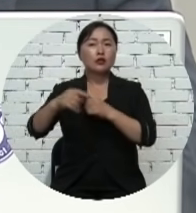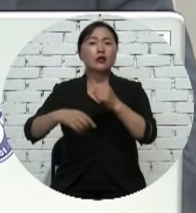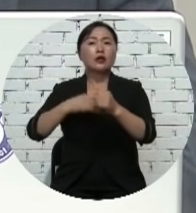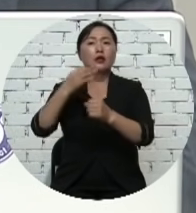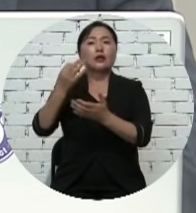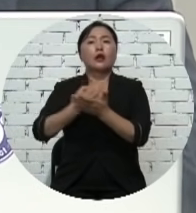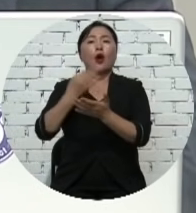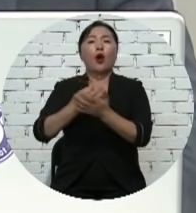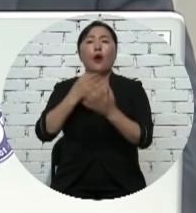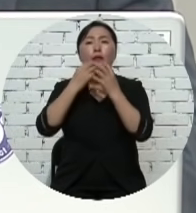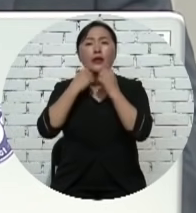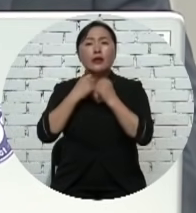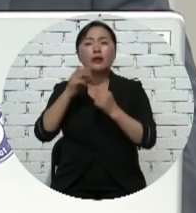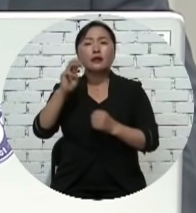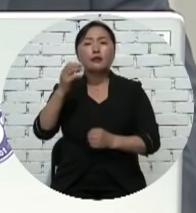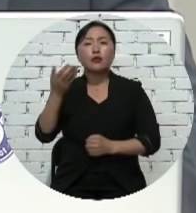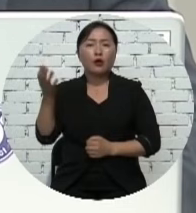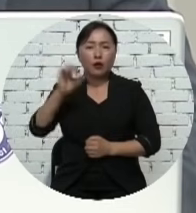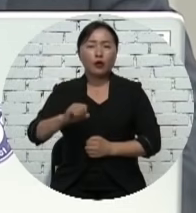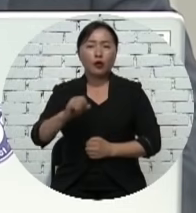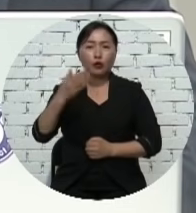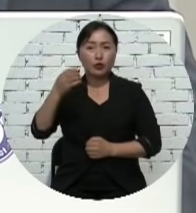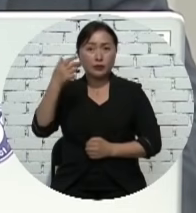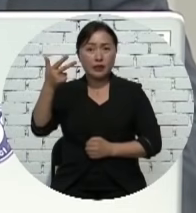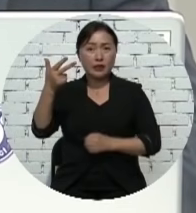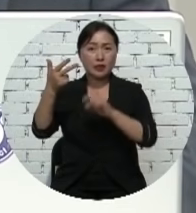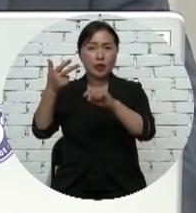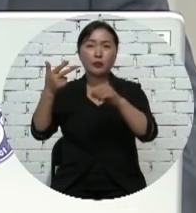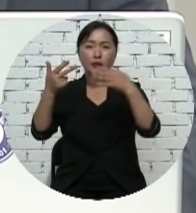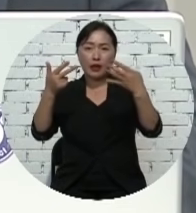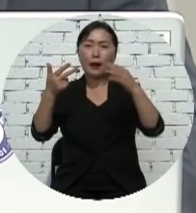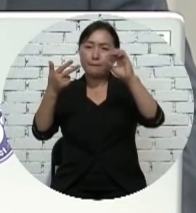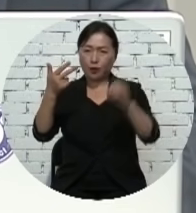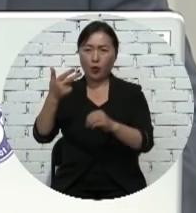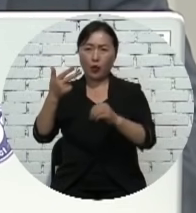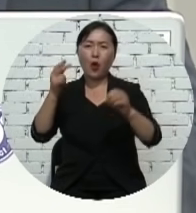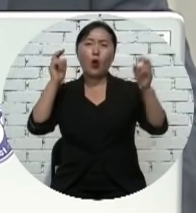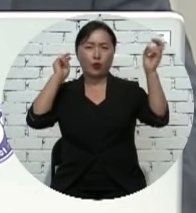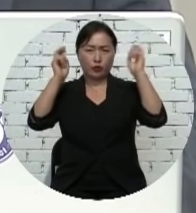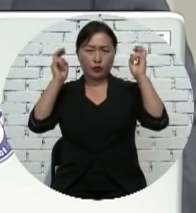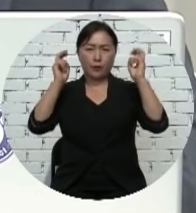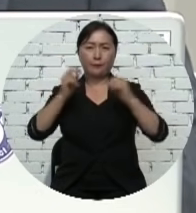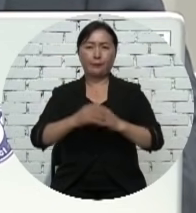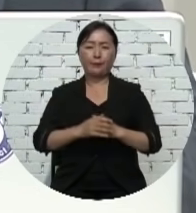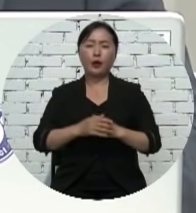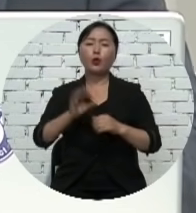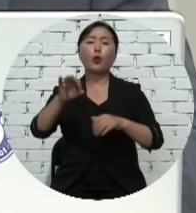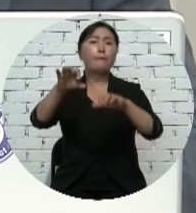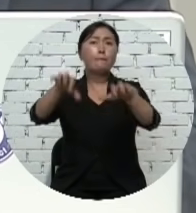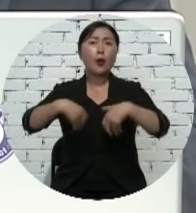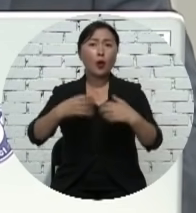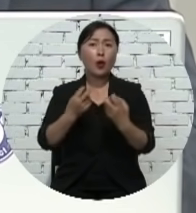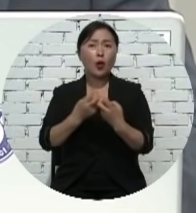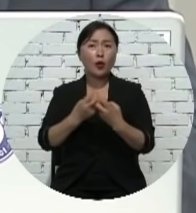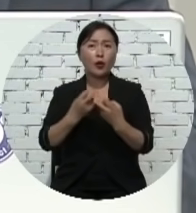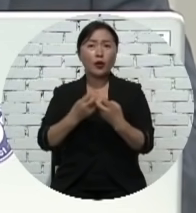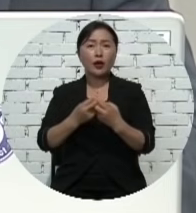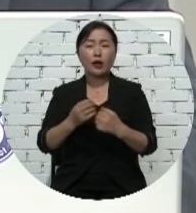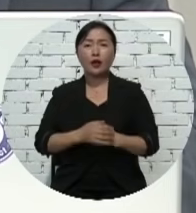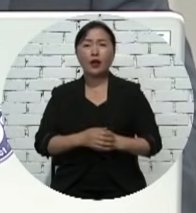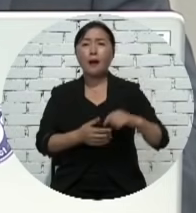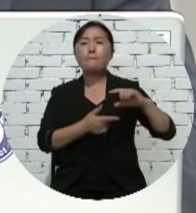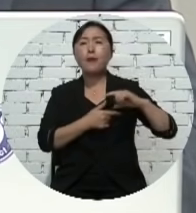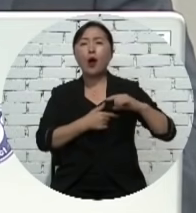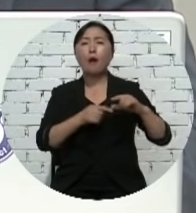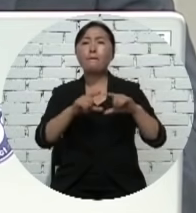원이라서 영업이익률이 97.4%인 초초초 우량 기업입니다. 근데 이거 돈을 어떻게 버느냐? 명패를 팔아요,